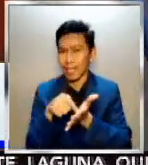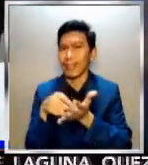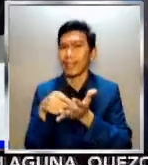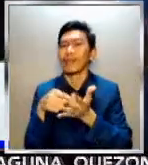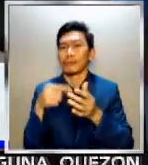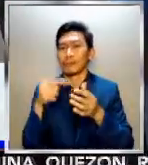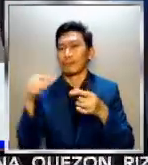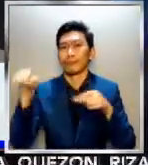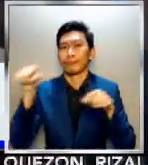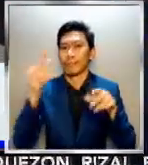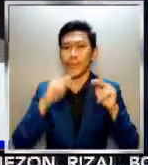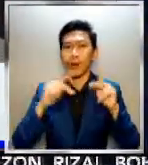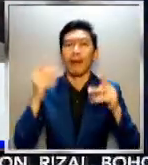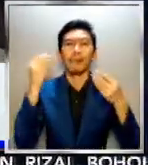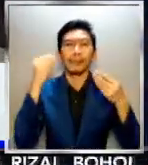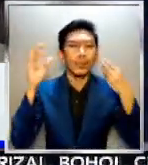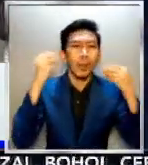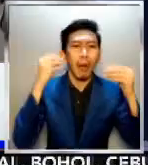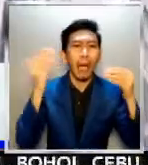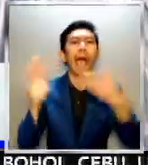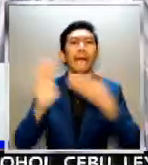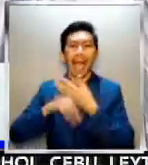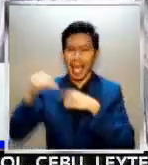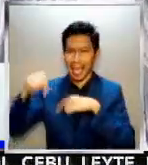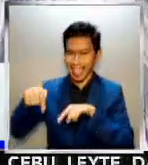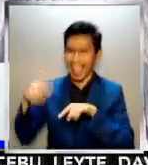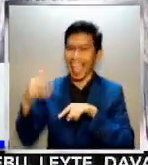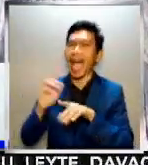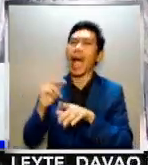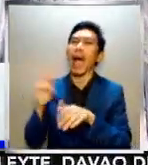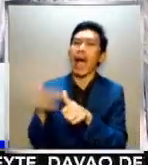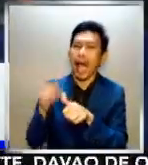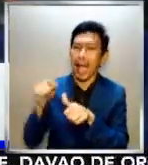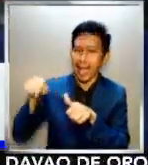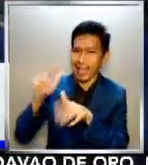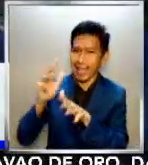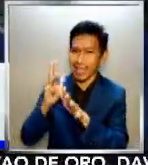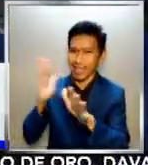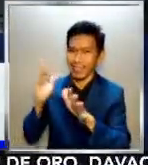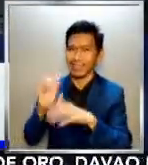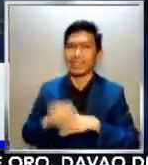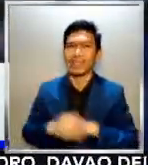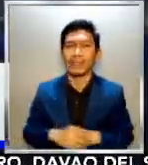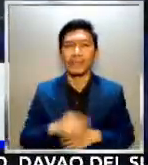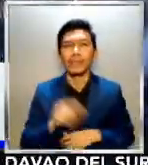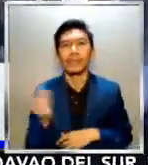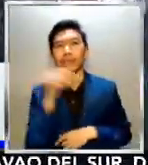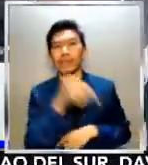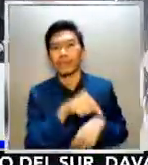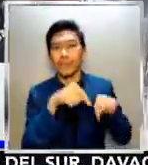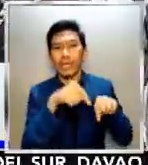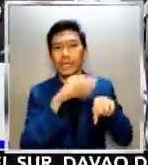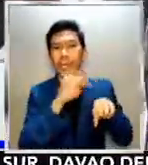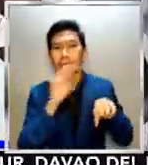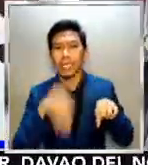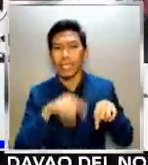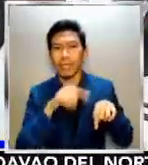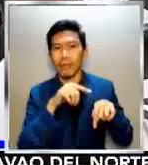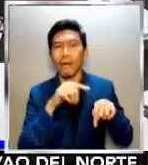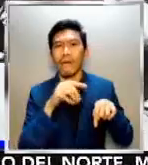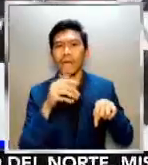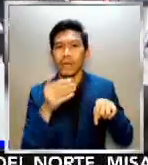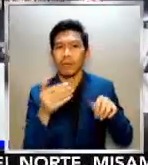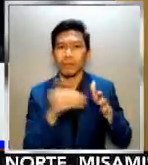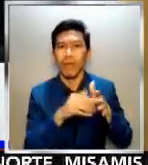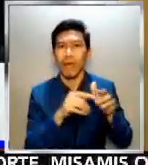bahay. Ang pila naman sa Benigno Aquino Elementary School sa Baseco Compound sa Maynila, halos umikot na sa bloke